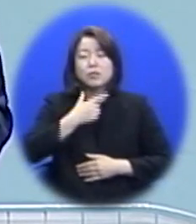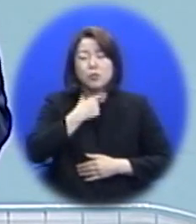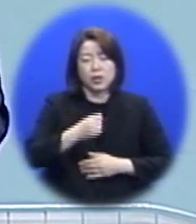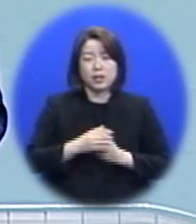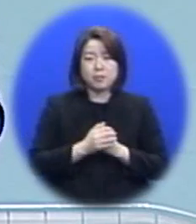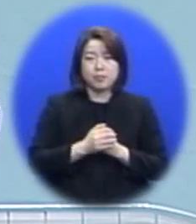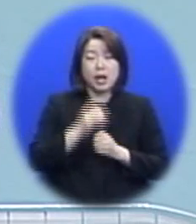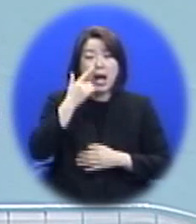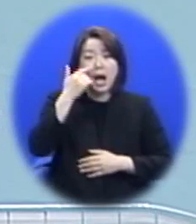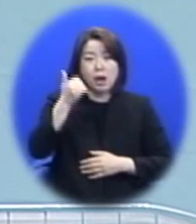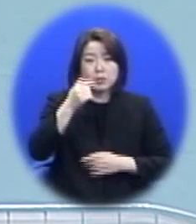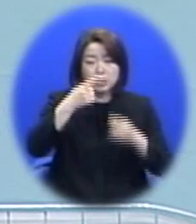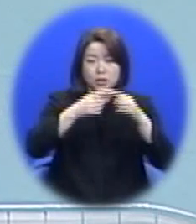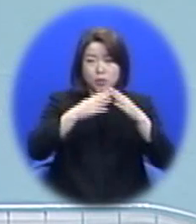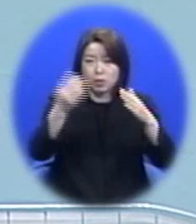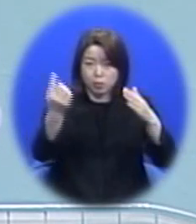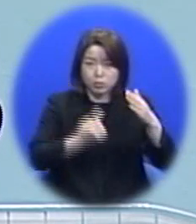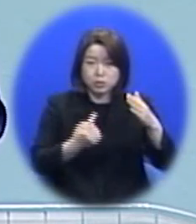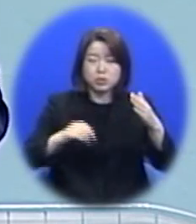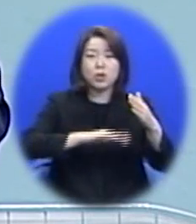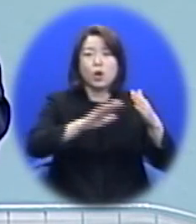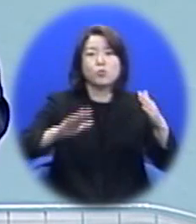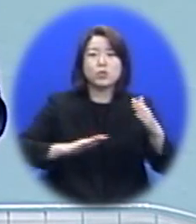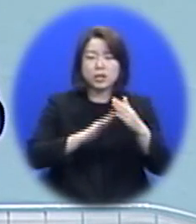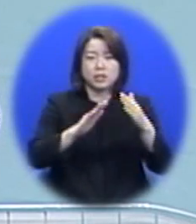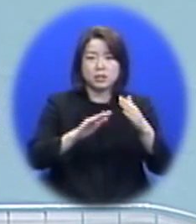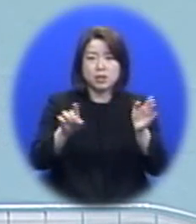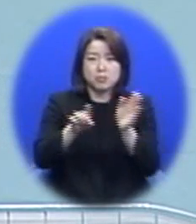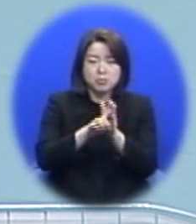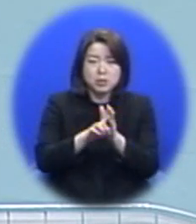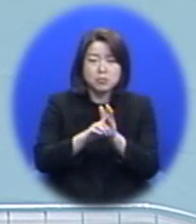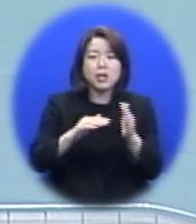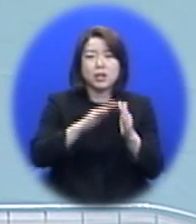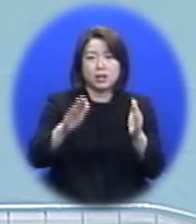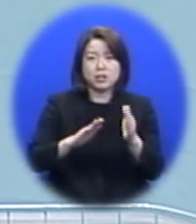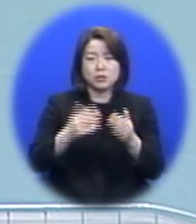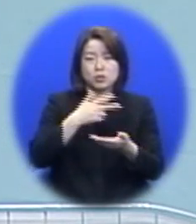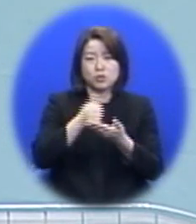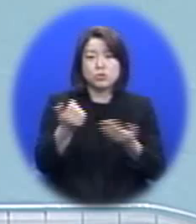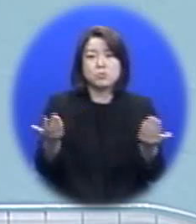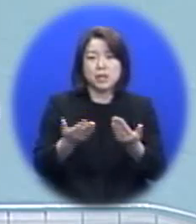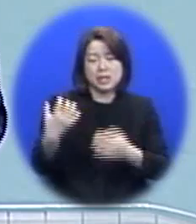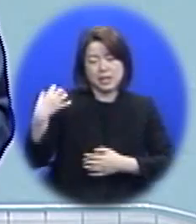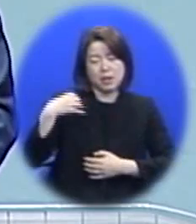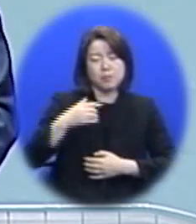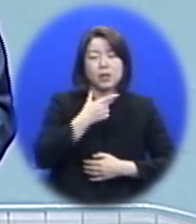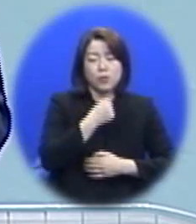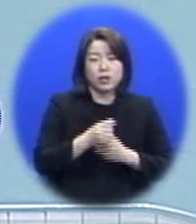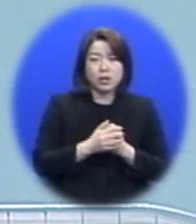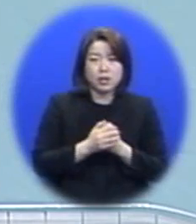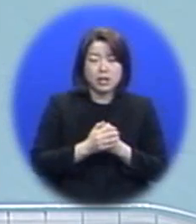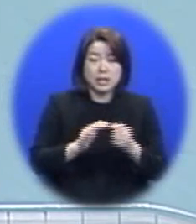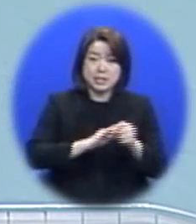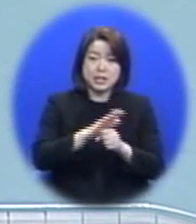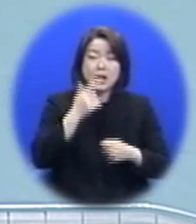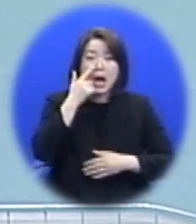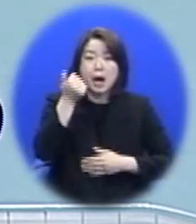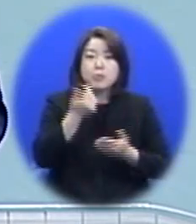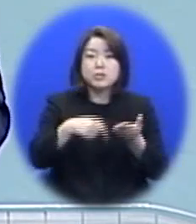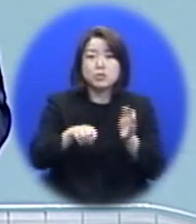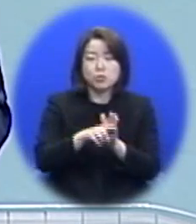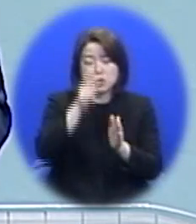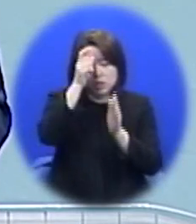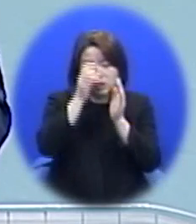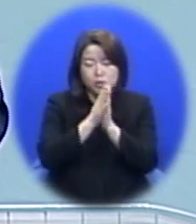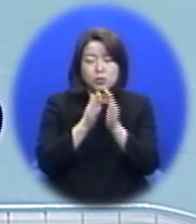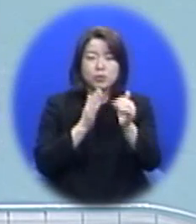교회 나오셔서 우리 가정이 믿음의 가정으로 주의 일을 감당하기 원합니다. 우리 사랑하는 아버지를 위해 기도해